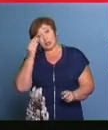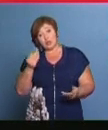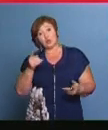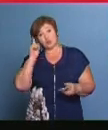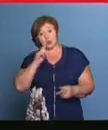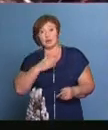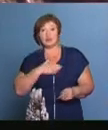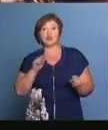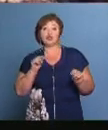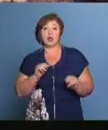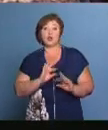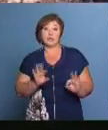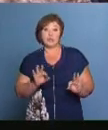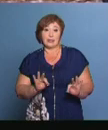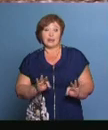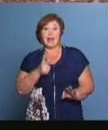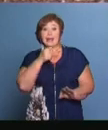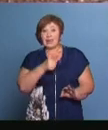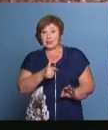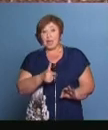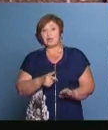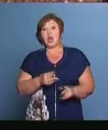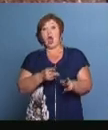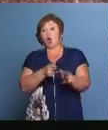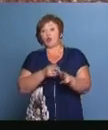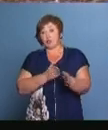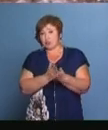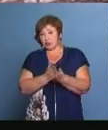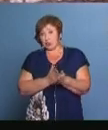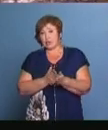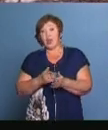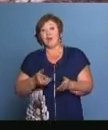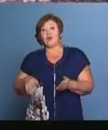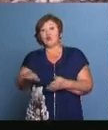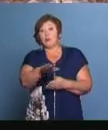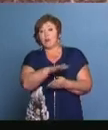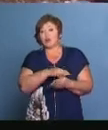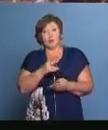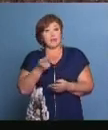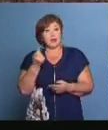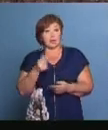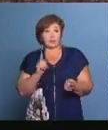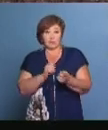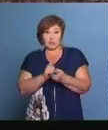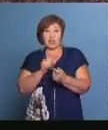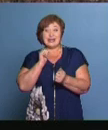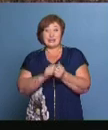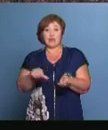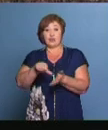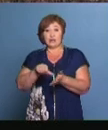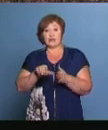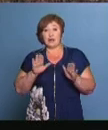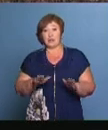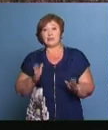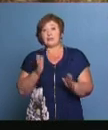журналисты. Геннадий Ушаков – охотник со стажем. Леса в родном районе обошел не раз и встретился почти с каждым представителем местной